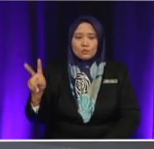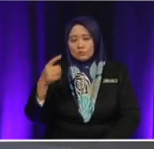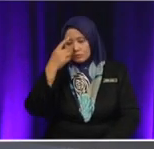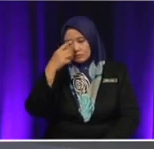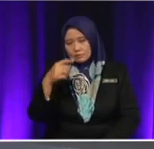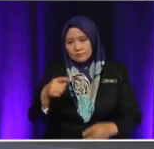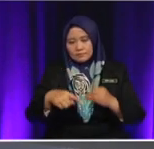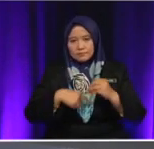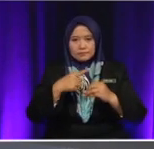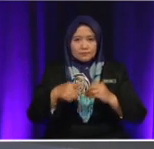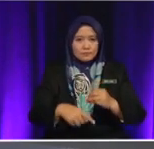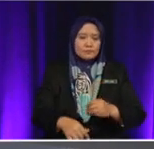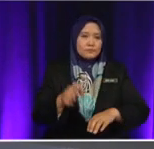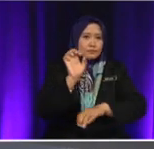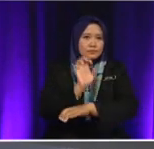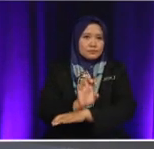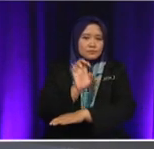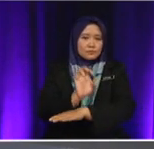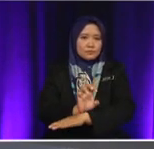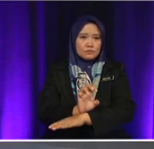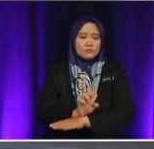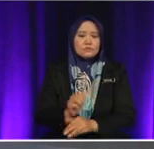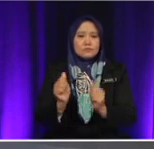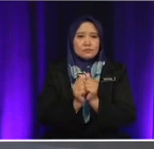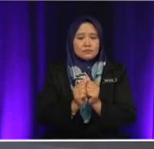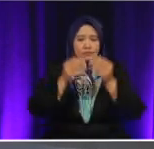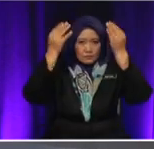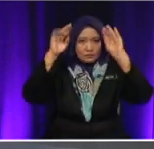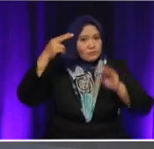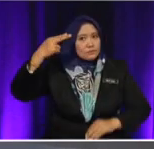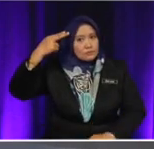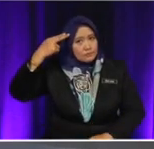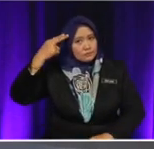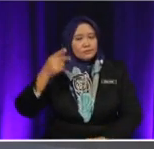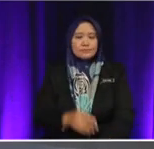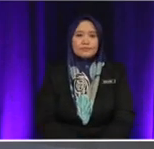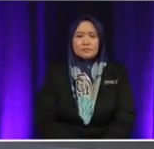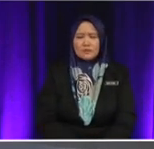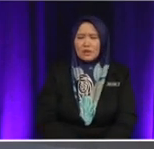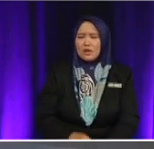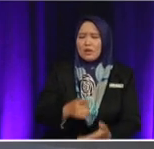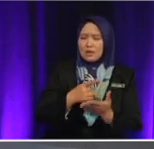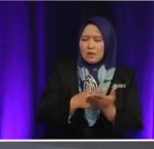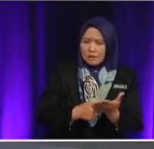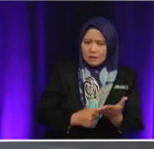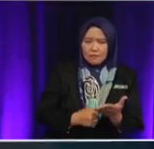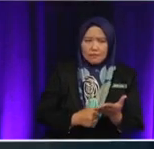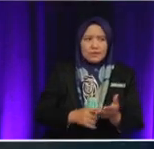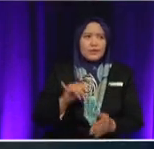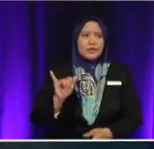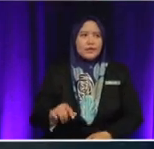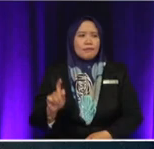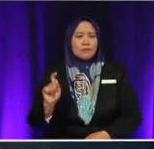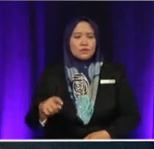keusahawanan, dan kita masih bersama dengan Cikgu Hafiz sini untuk berkongsi kepada kita tentang itu. Baiklah, Cikgu, apa lagi sebenarnya kemahiran yang diperlukan untuk